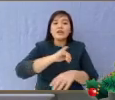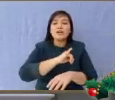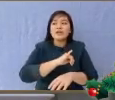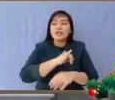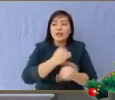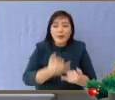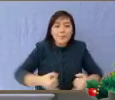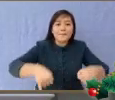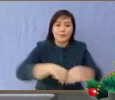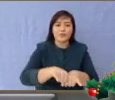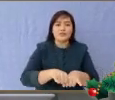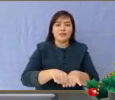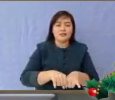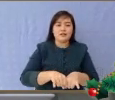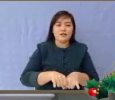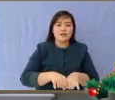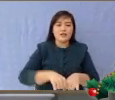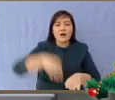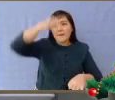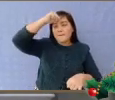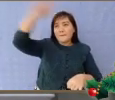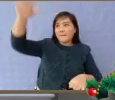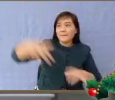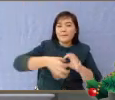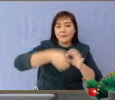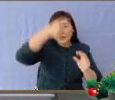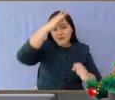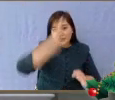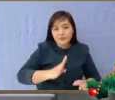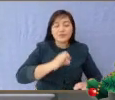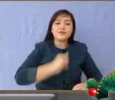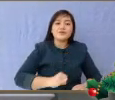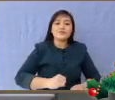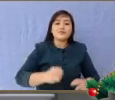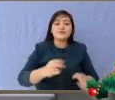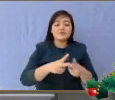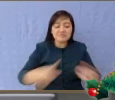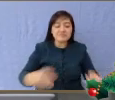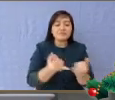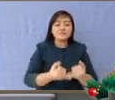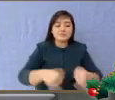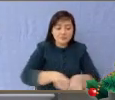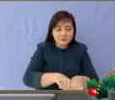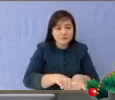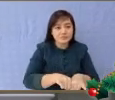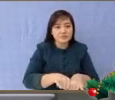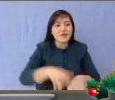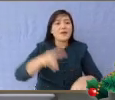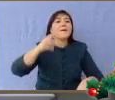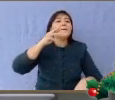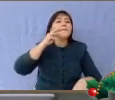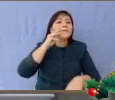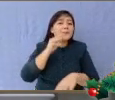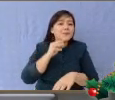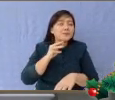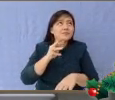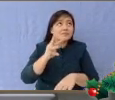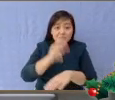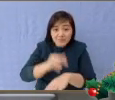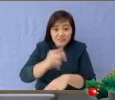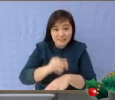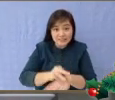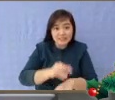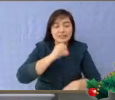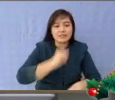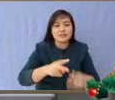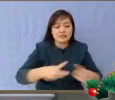God is important. God is important. Yan po yung nakakalimutan ng maraming tao, kaya po ang maraming tao ngayon